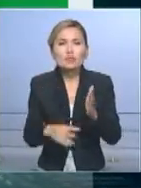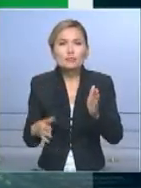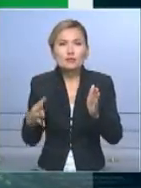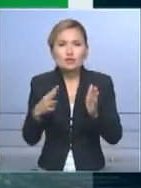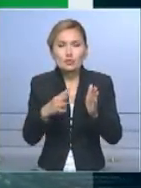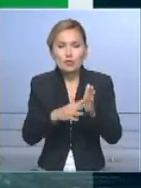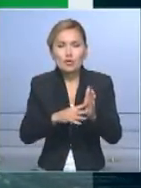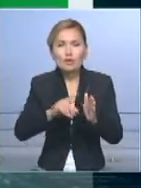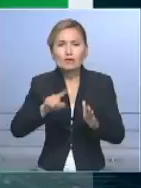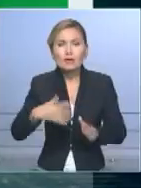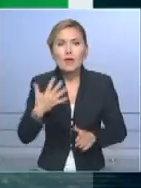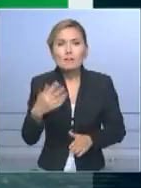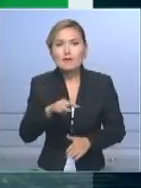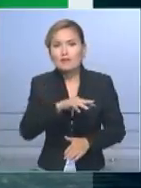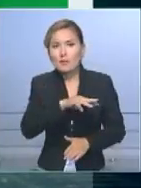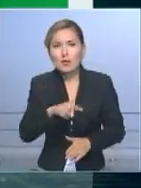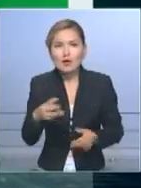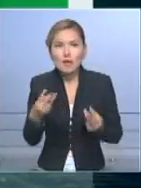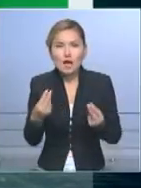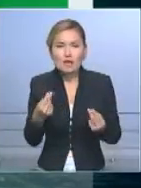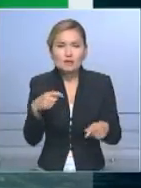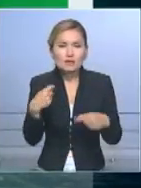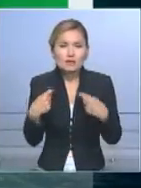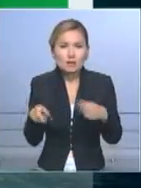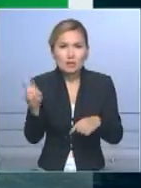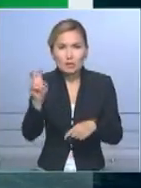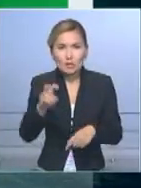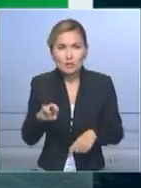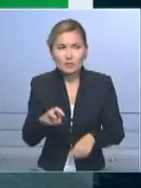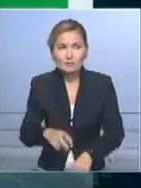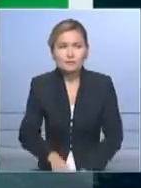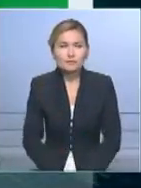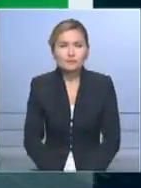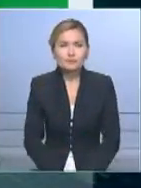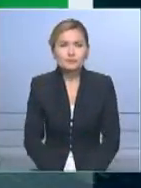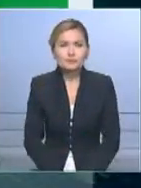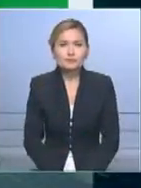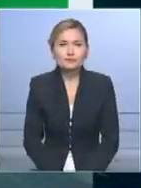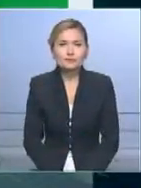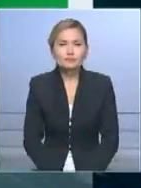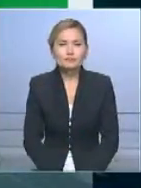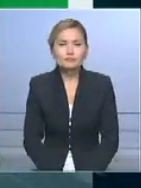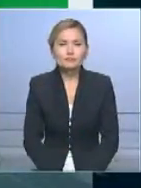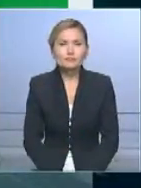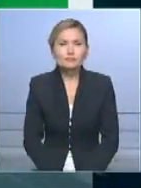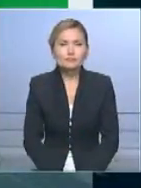79,5 миллион доллардан асты. Оған валюта нарығының 25 мүшесі қатысты.